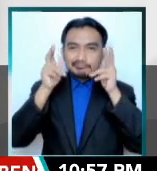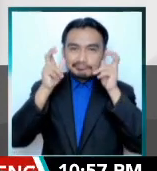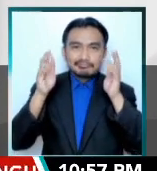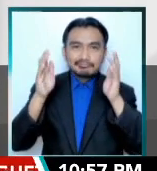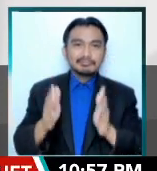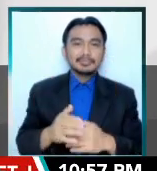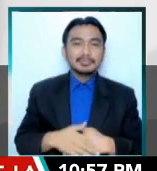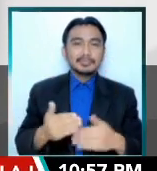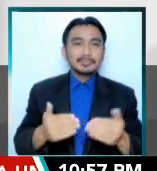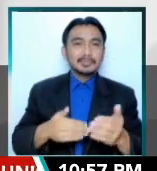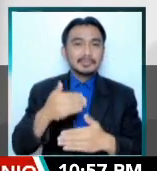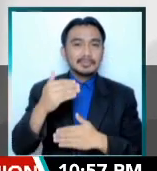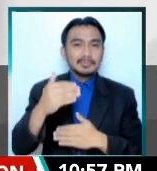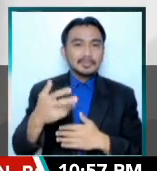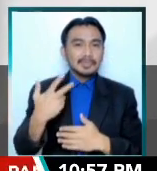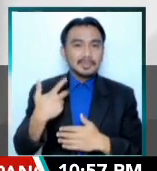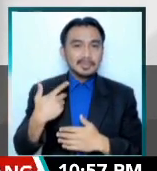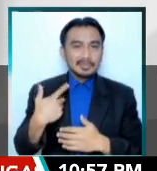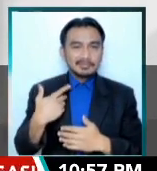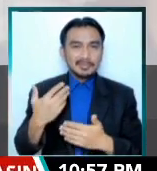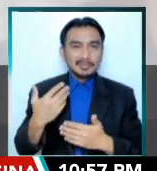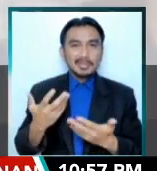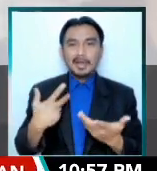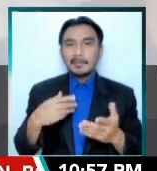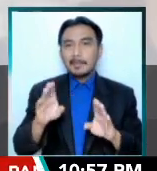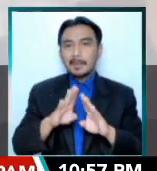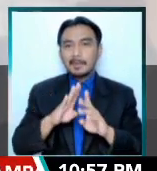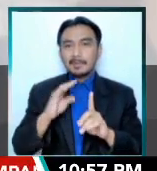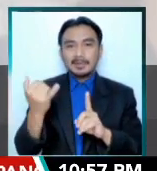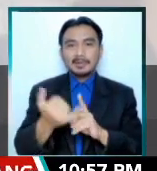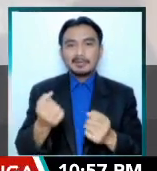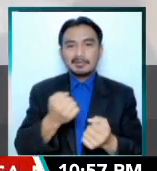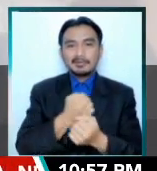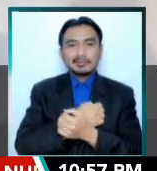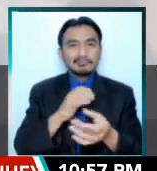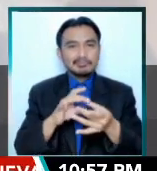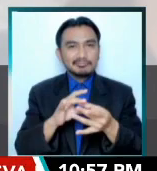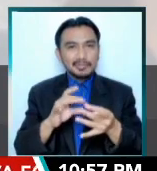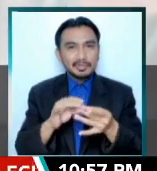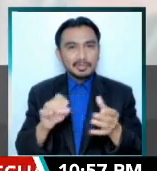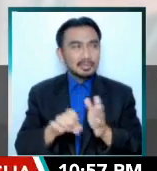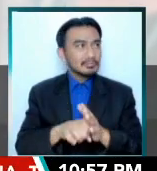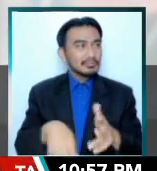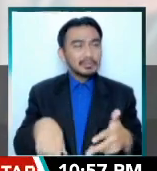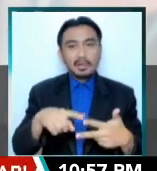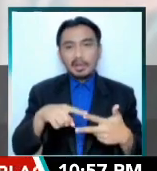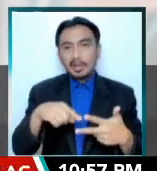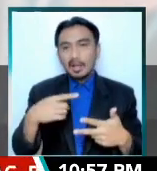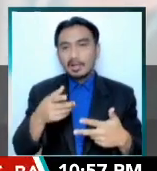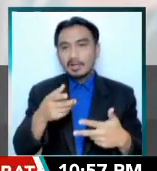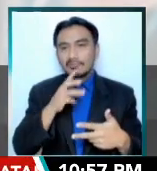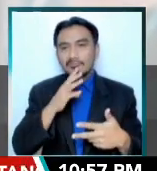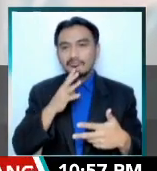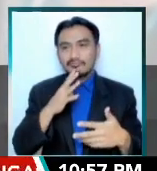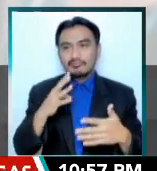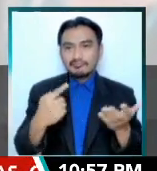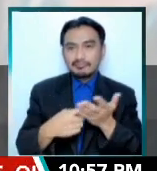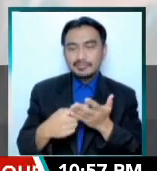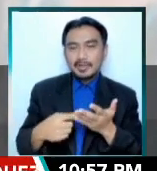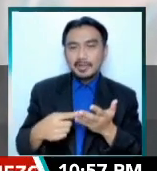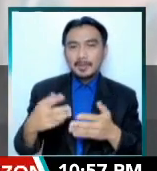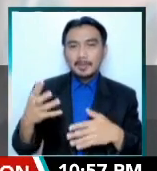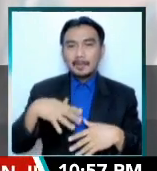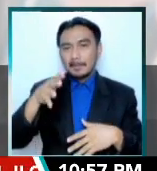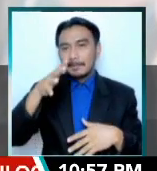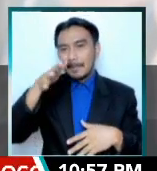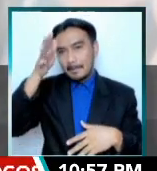na Barangay Love Stories. Haba ang mga programang Talk to Papa, Pot Pot and Friends at Songbook, numero uno rin